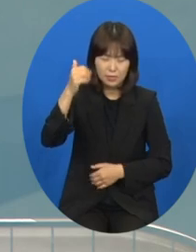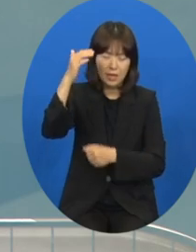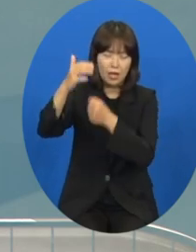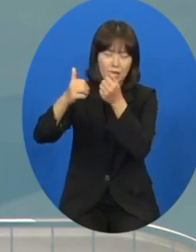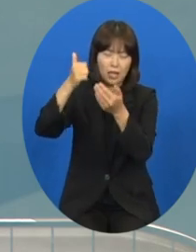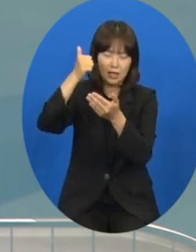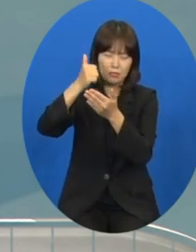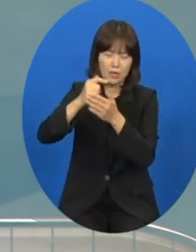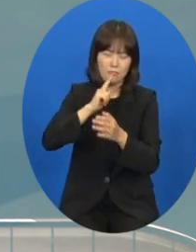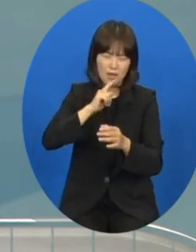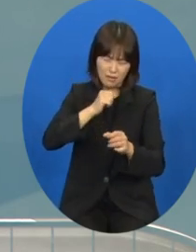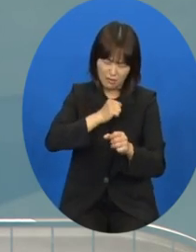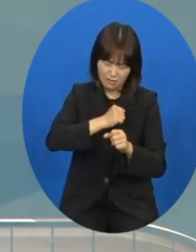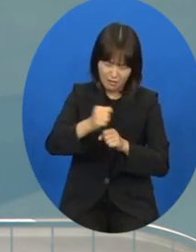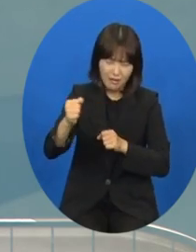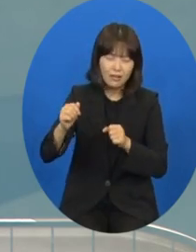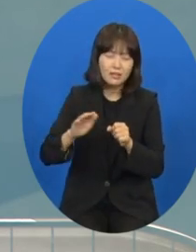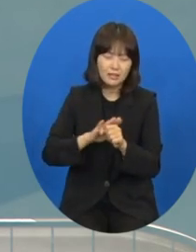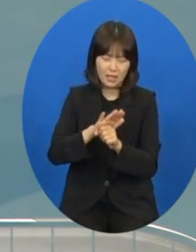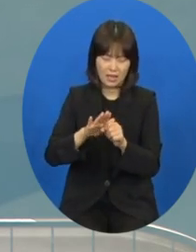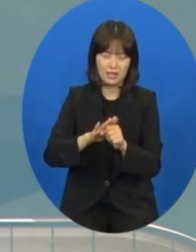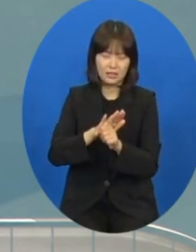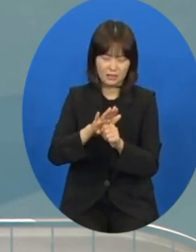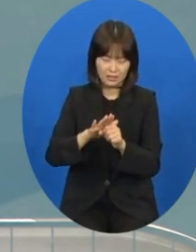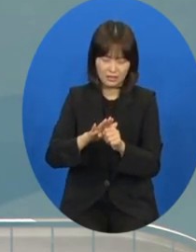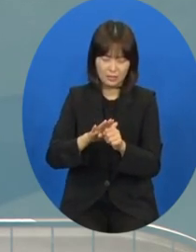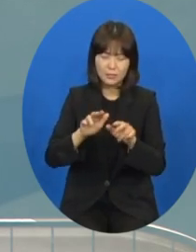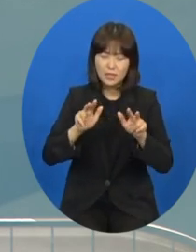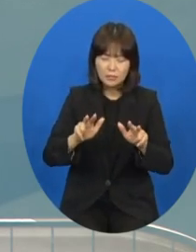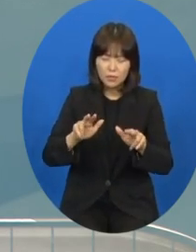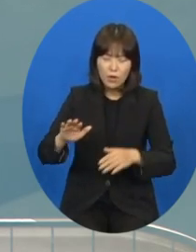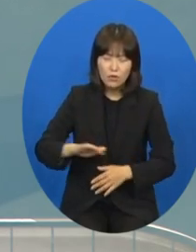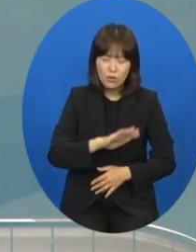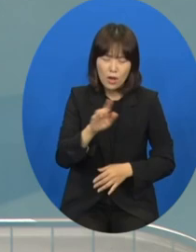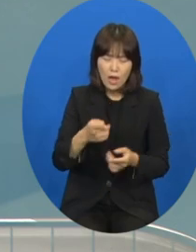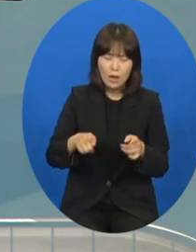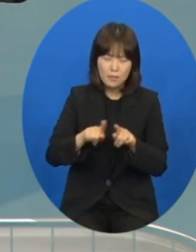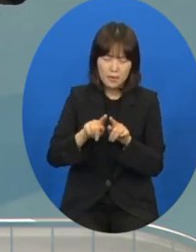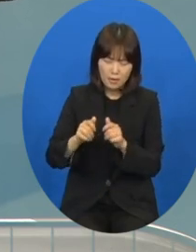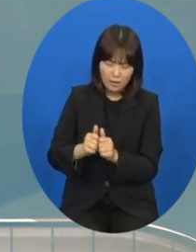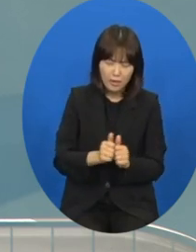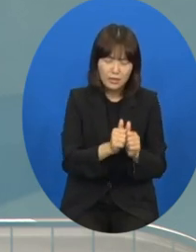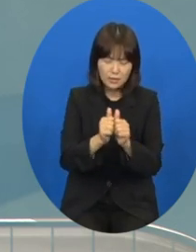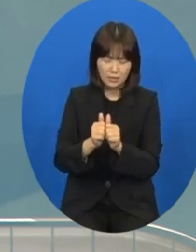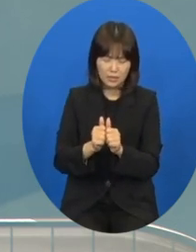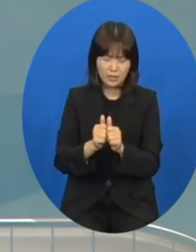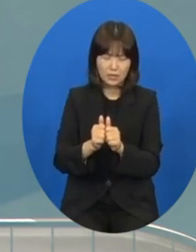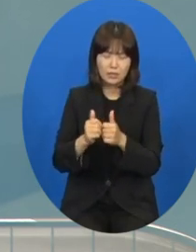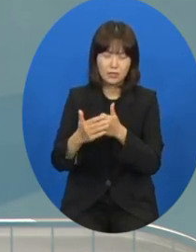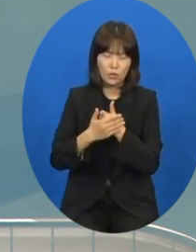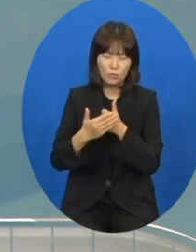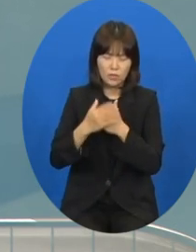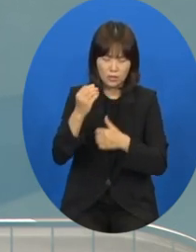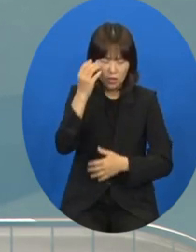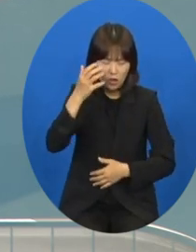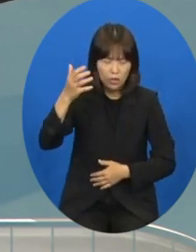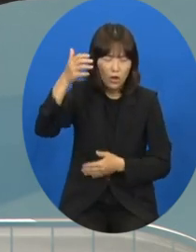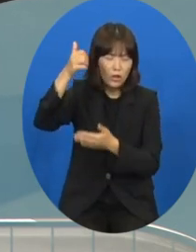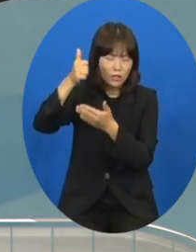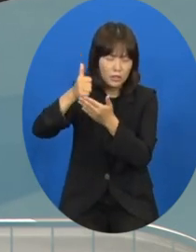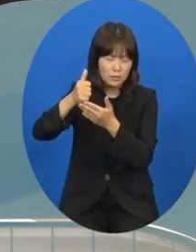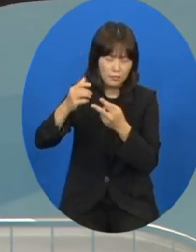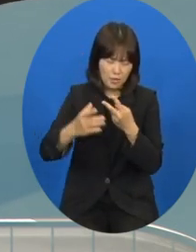하나님의 말할 수 없는 사랑하심이 지금도 우리와 함께 하시는 보혜사 성령의